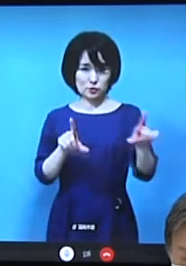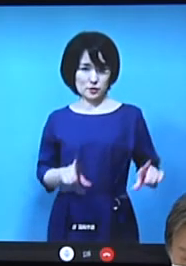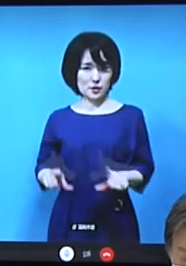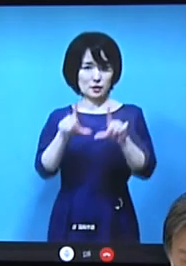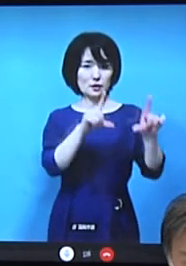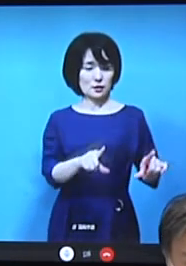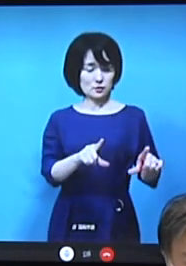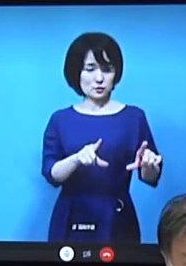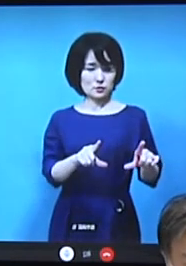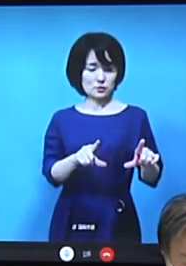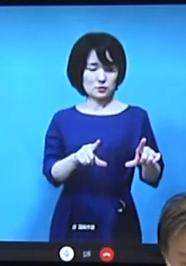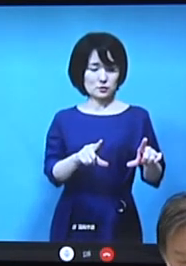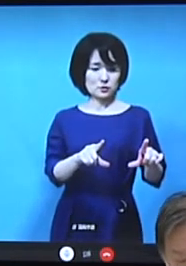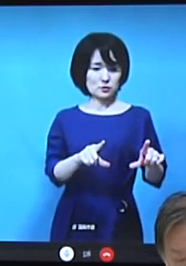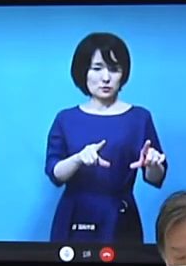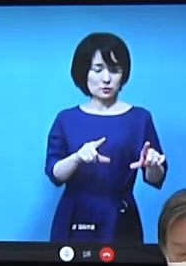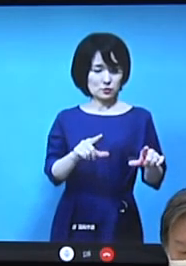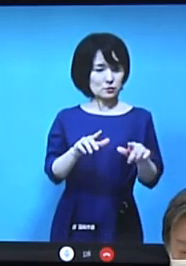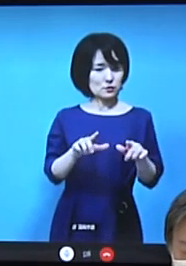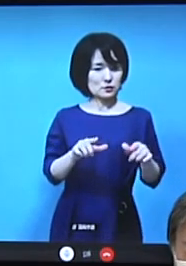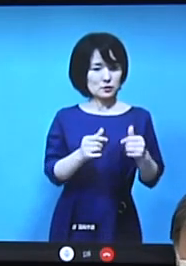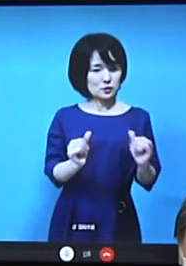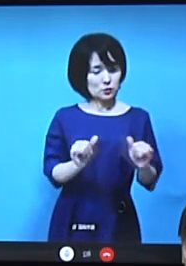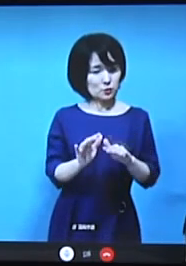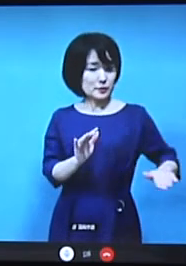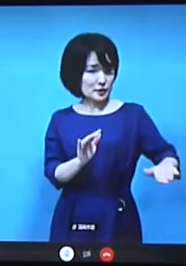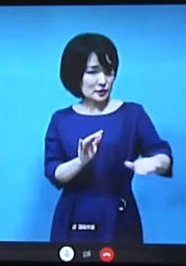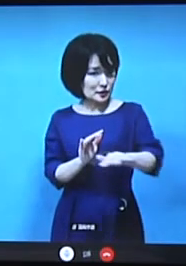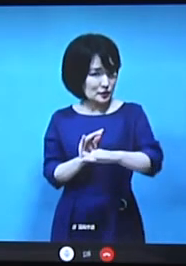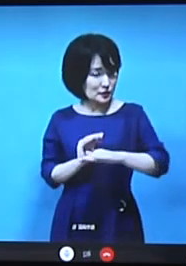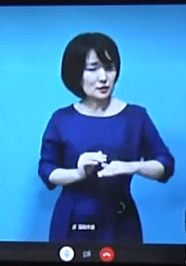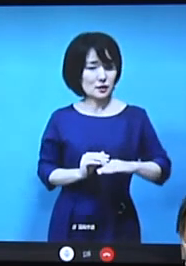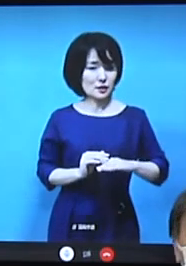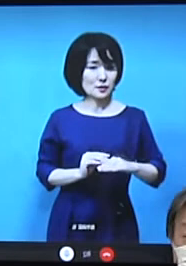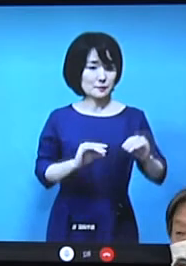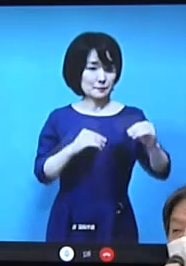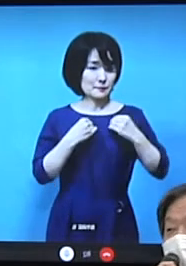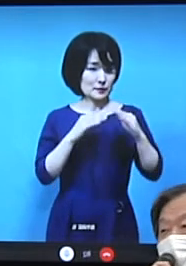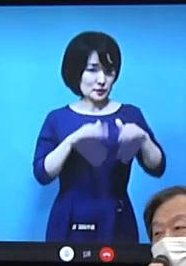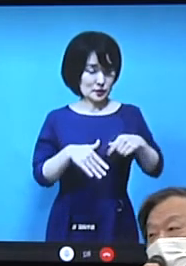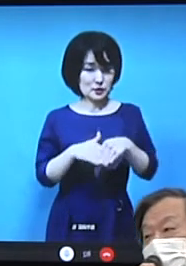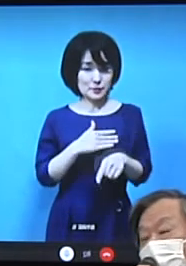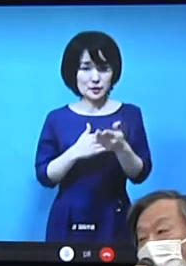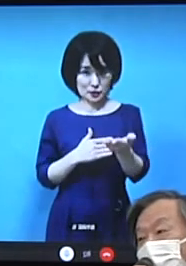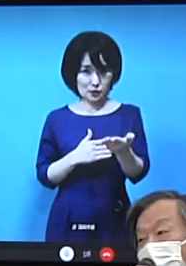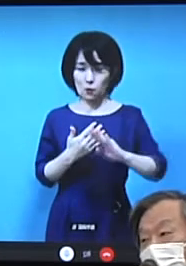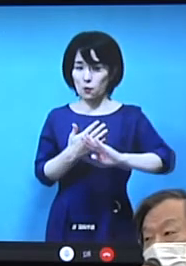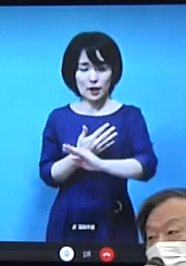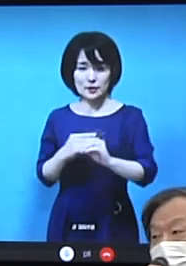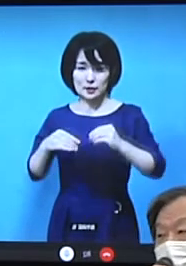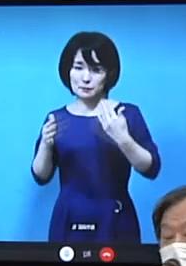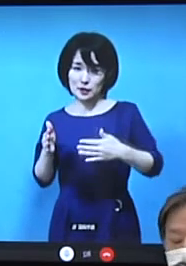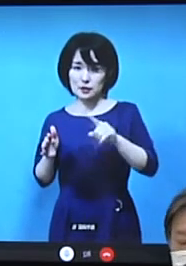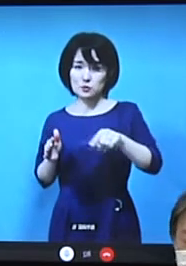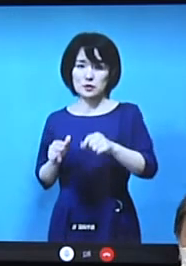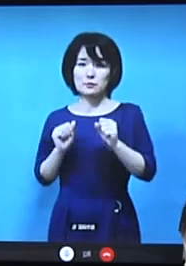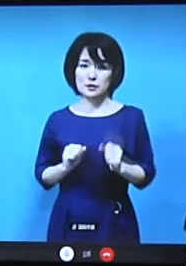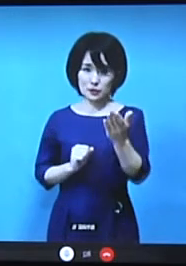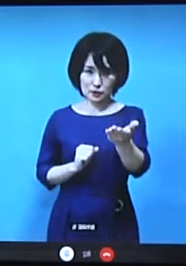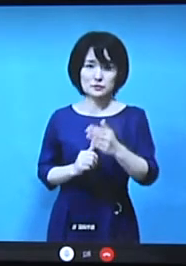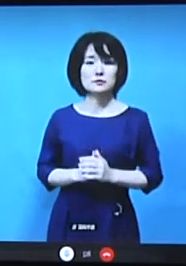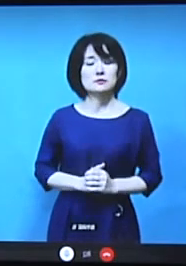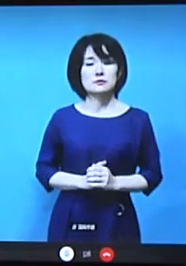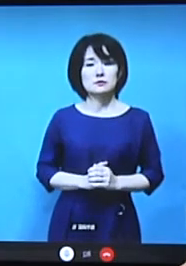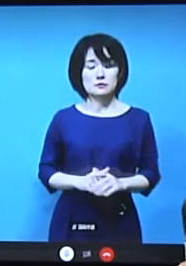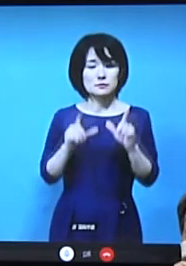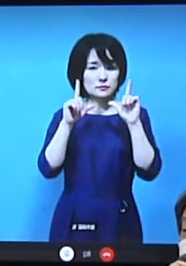員っていう形になるんですかね。これ以外に誰かいらっしゃるっていう、 基本的にですね、陰性の方について申し上げて、そのご